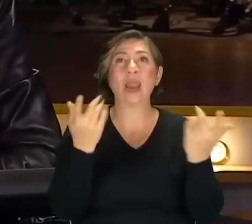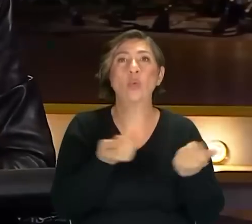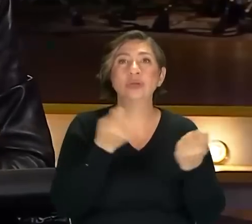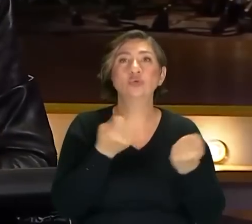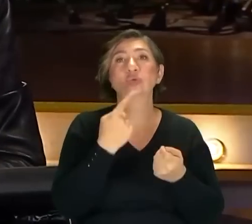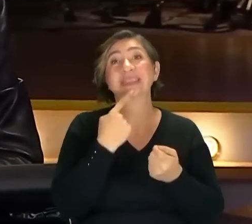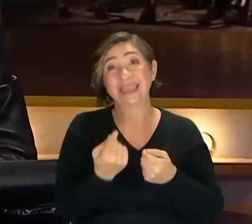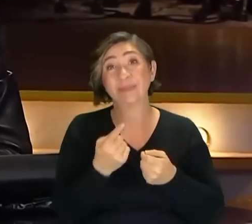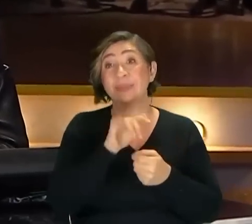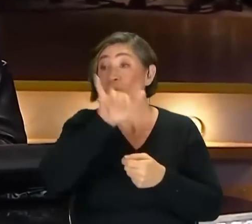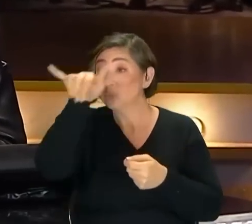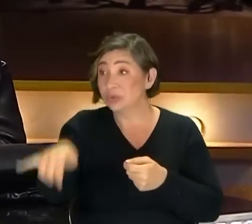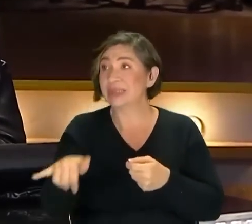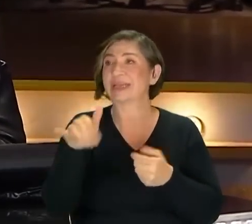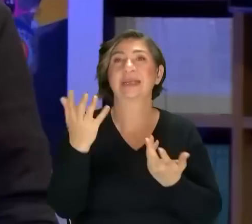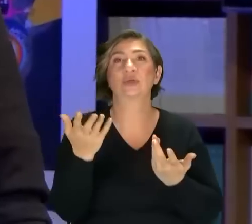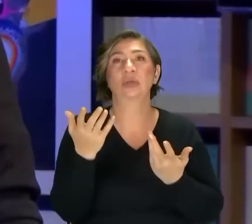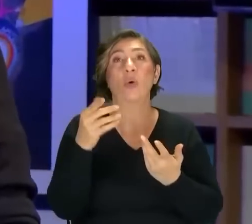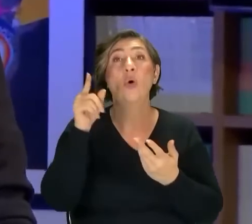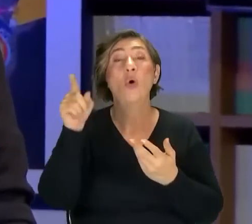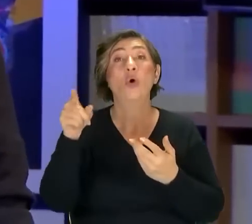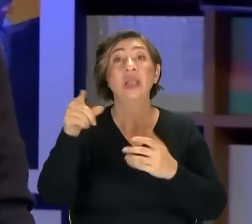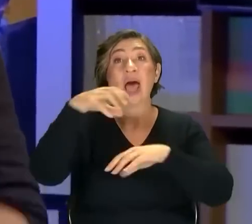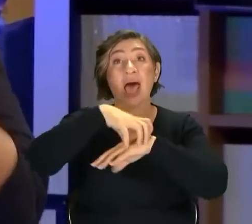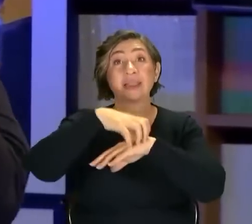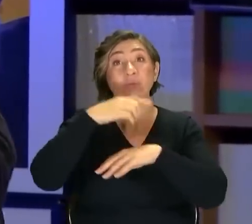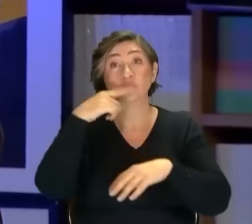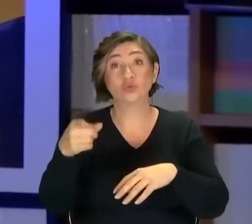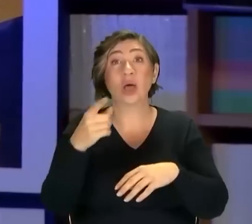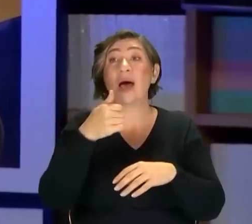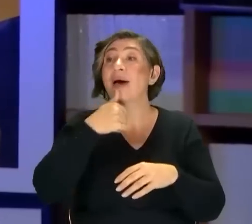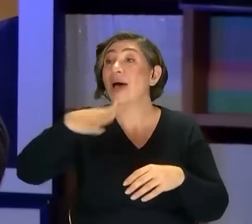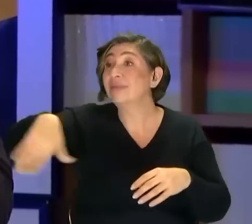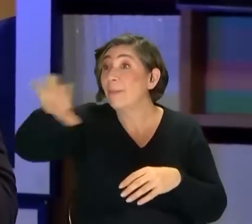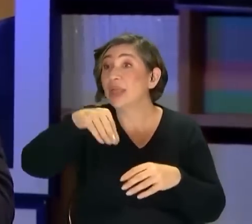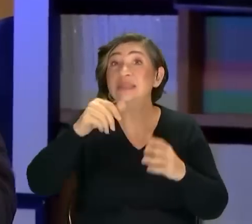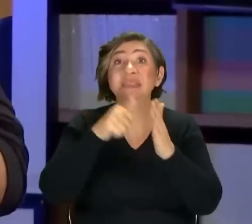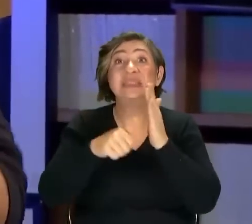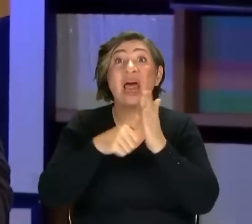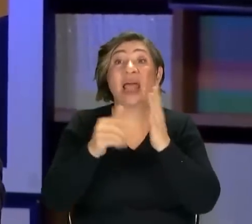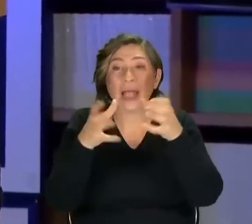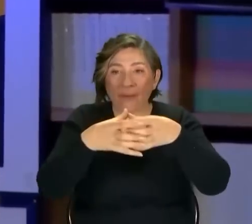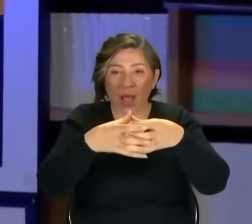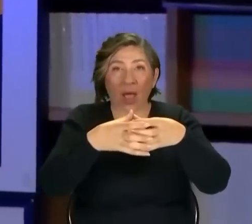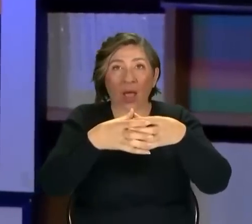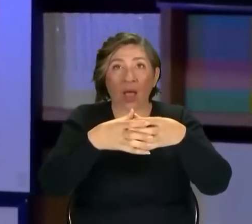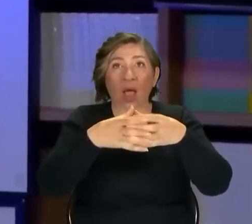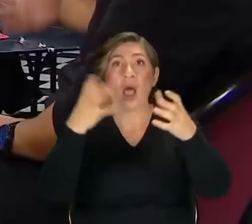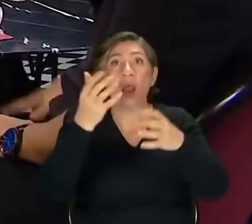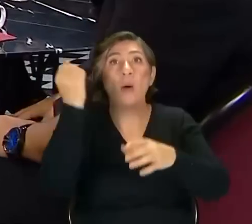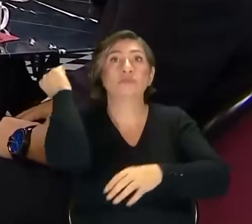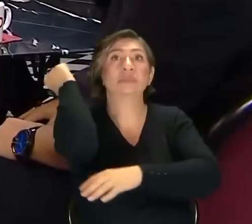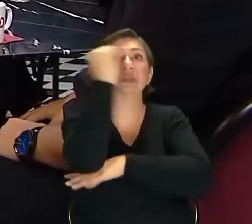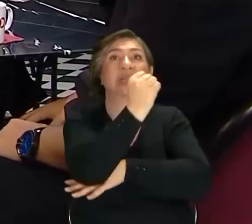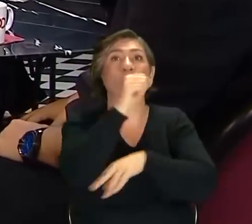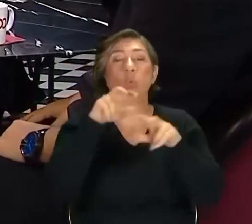uğraşıyoruz bile dedim hatta inerim ben dedim bunu. Çünkü orada hani ada diyorsun, adamların geldiği tarih kabile. Yani bayağı hala mızrakla